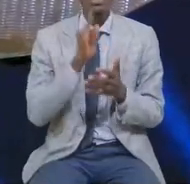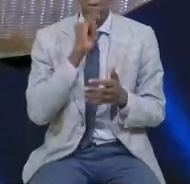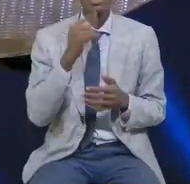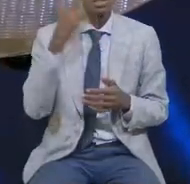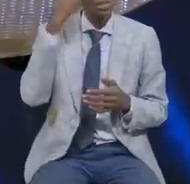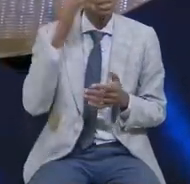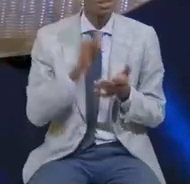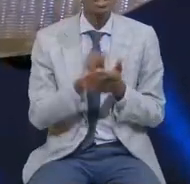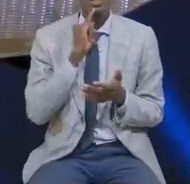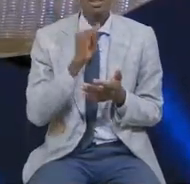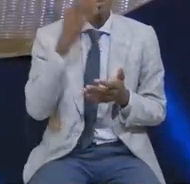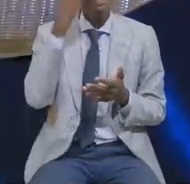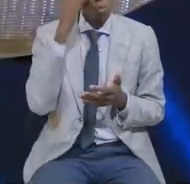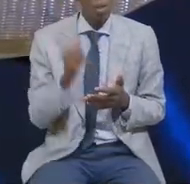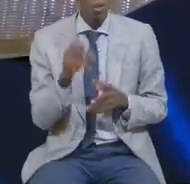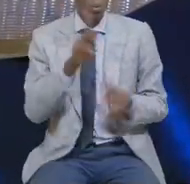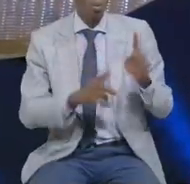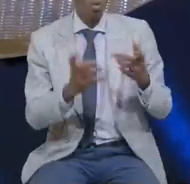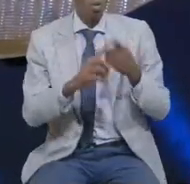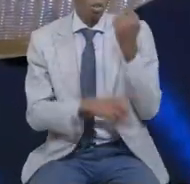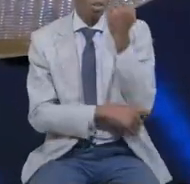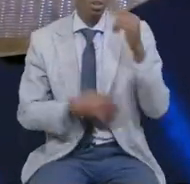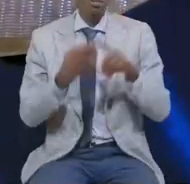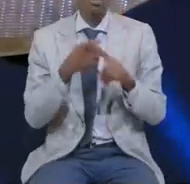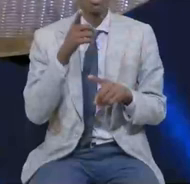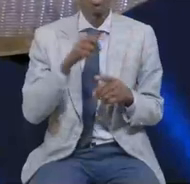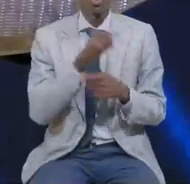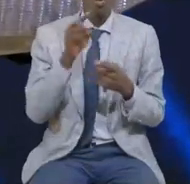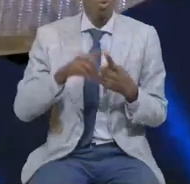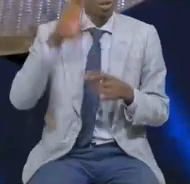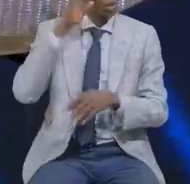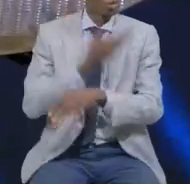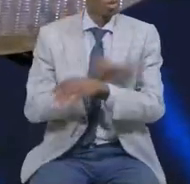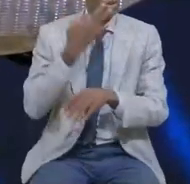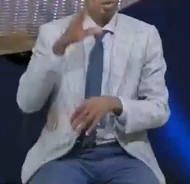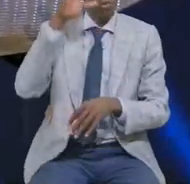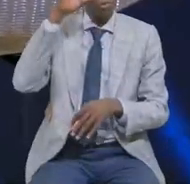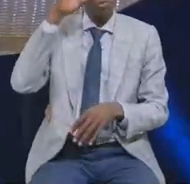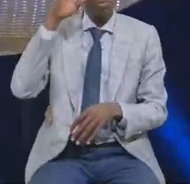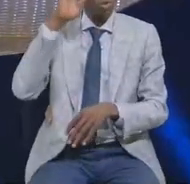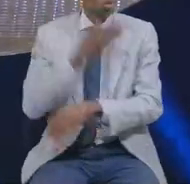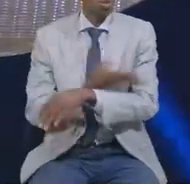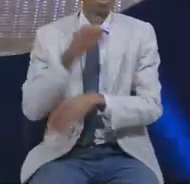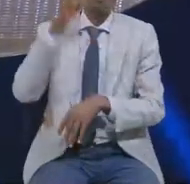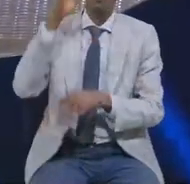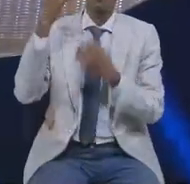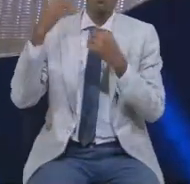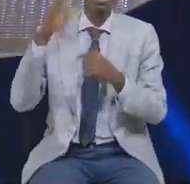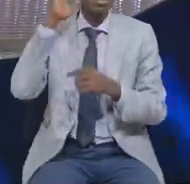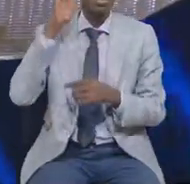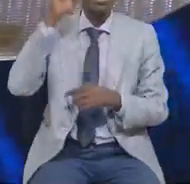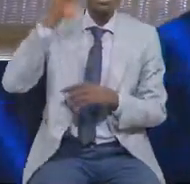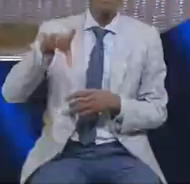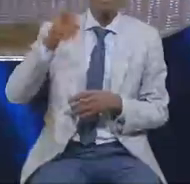gens voudraient ôter cela de vous. Votre fils, lorsque le fils de l'homme viendra sur la terre, trouvera-t-il la